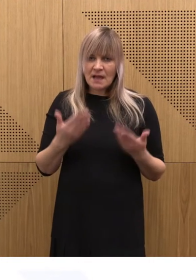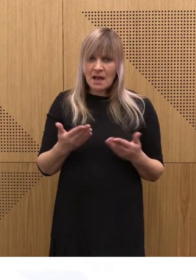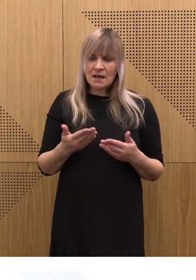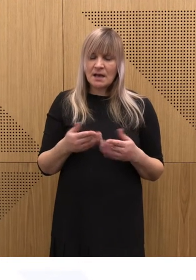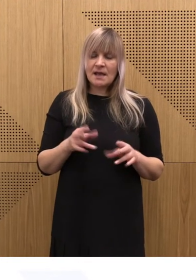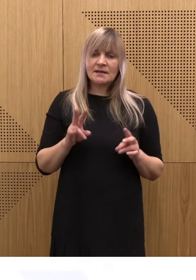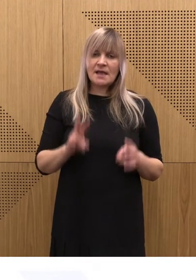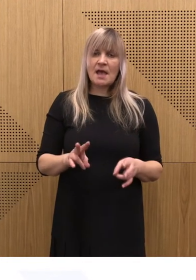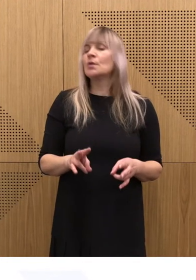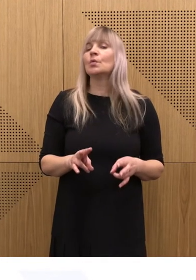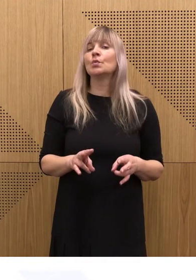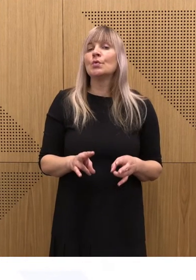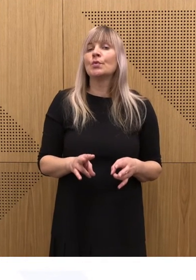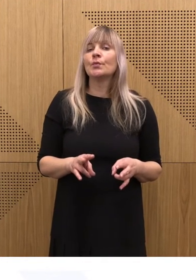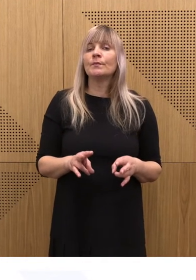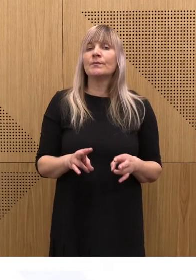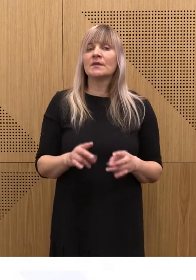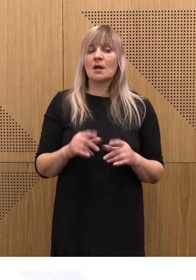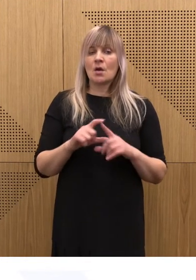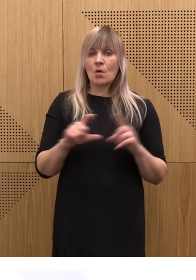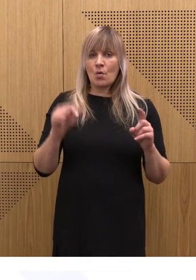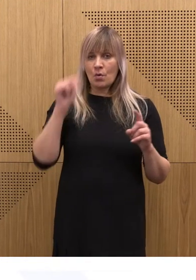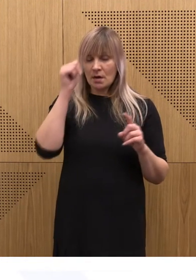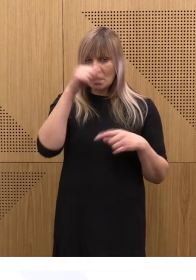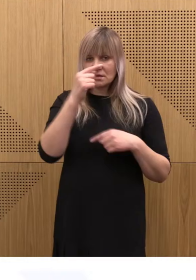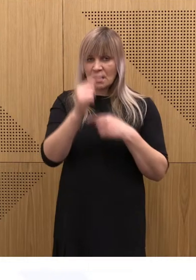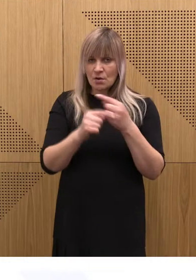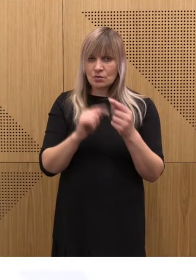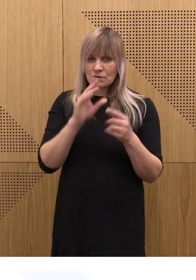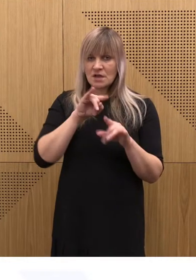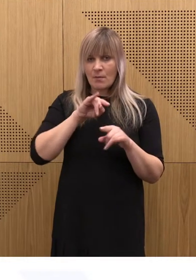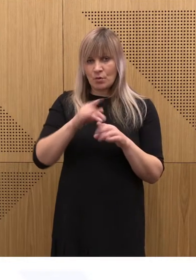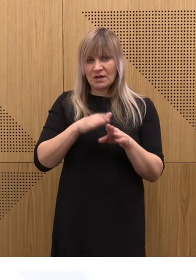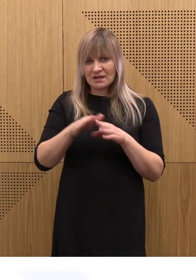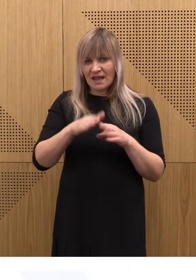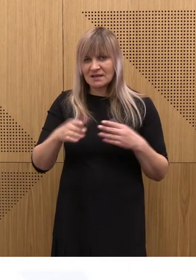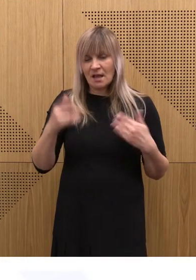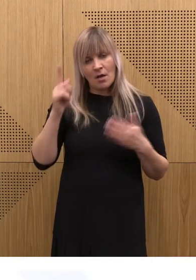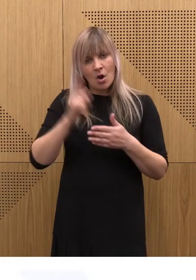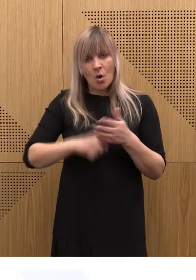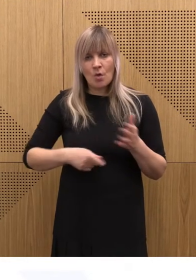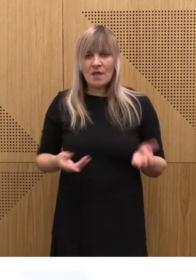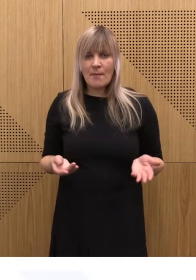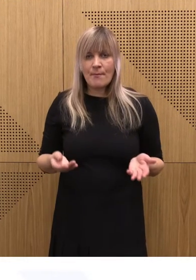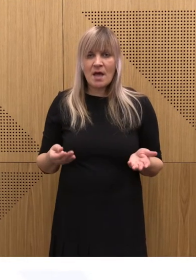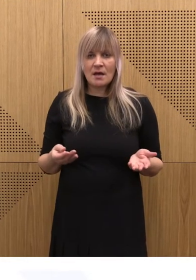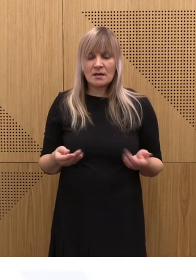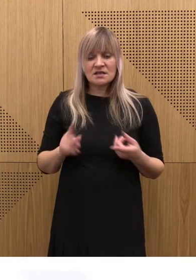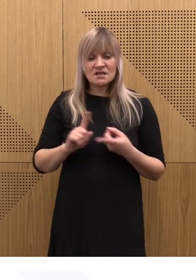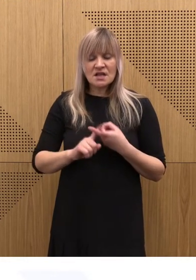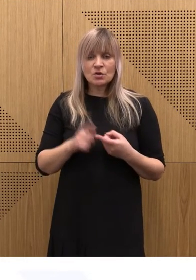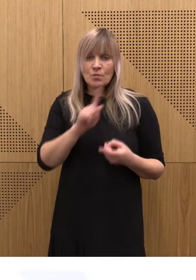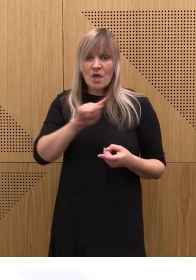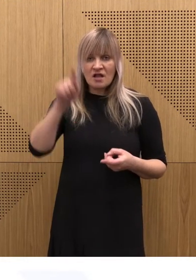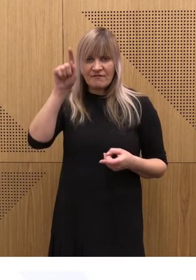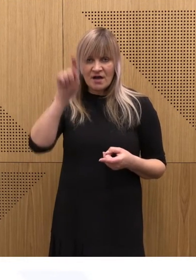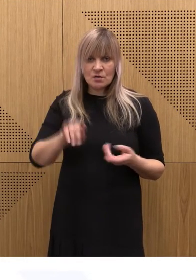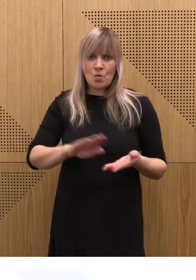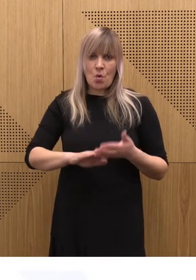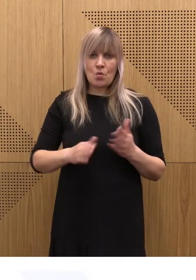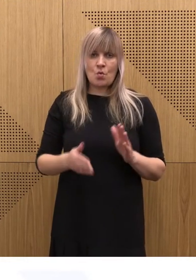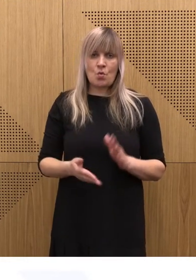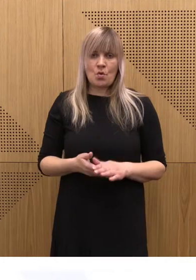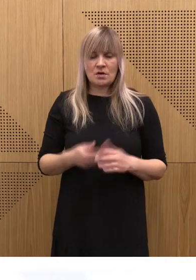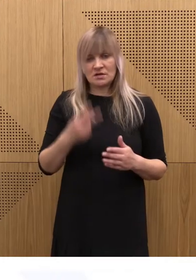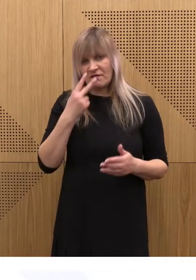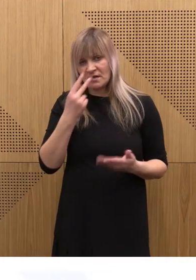alles jäänud kooliaasta jooksul, loodame, et see on nii, aga kõik oleneb ka sellest olukorrast, mis on jaanuaris ja siis peame uuesti